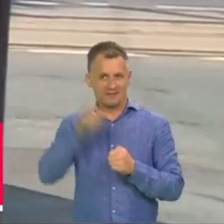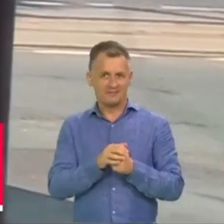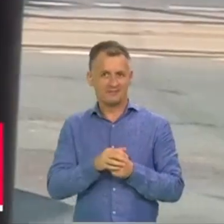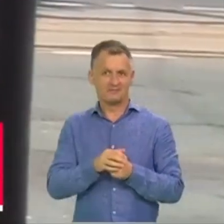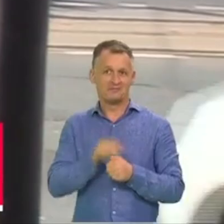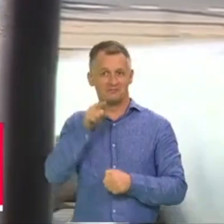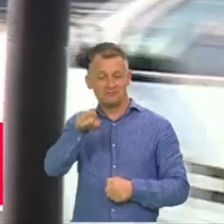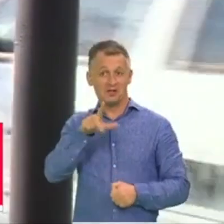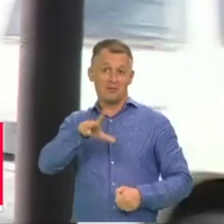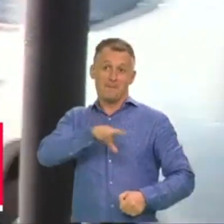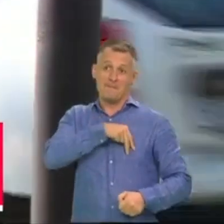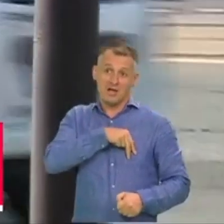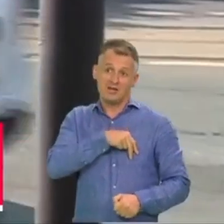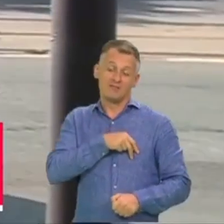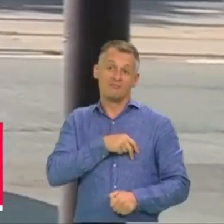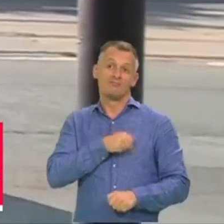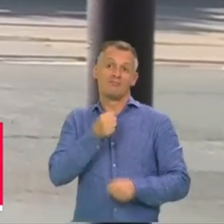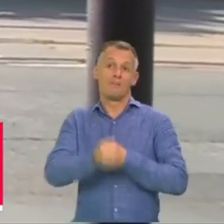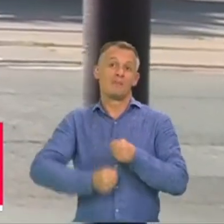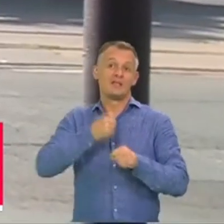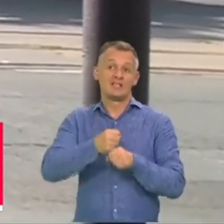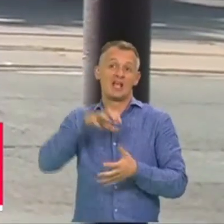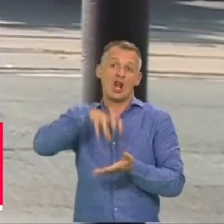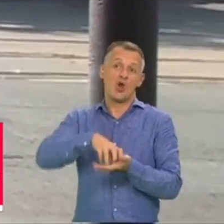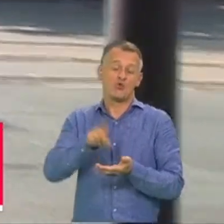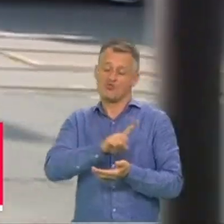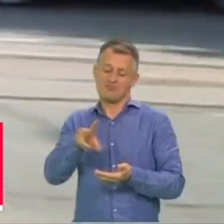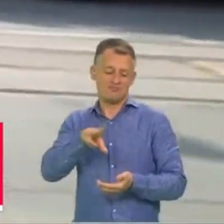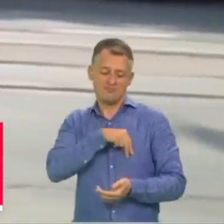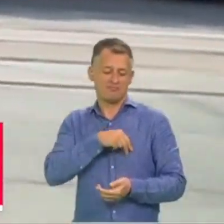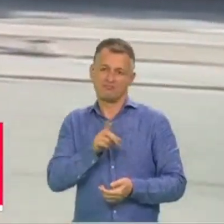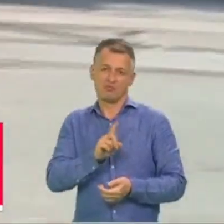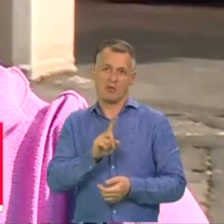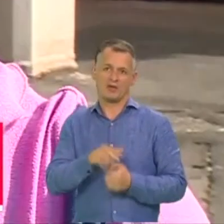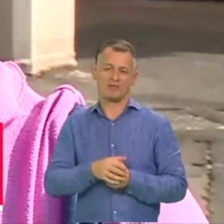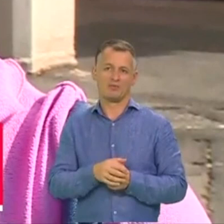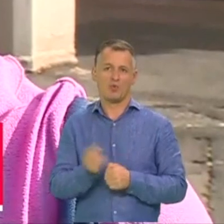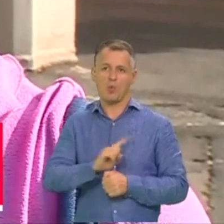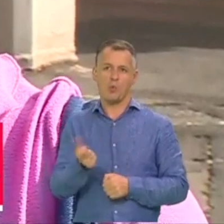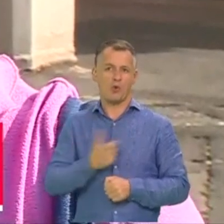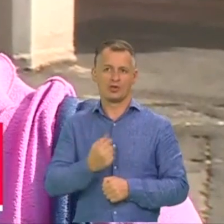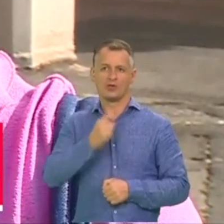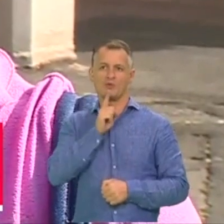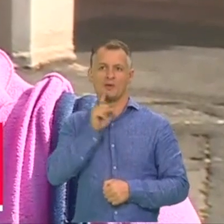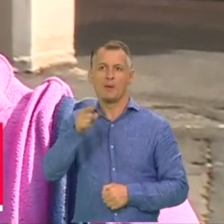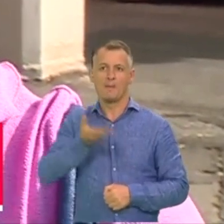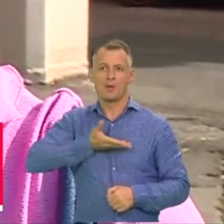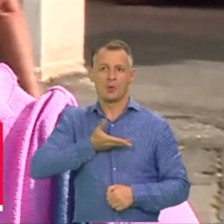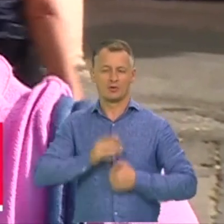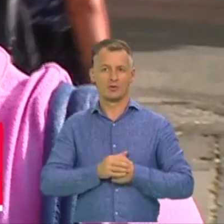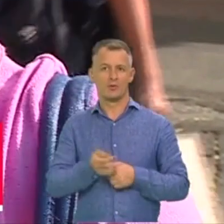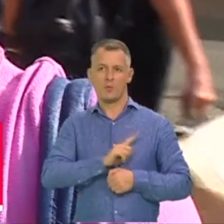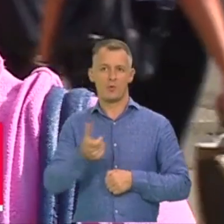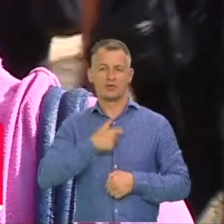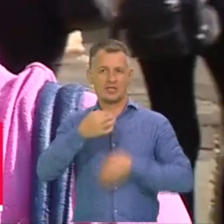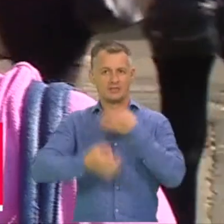merită meseria, postul pe care se află, nu putem numi preot. Eu ceva inexplicabil,